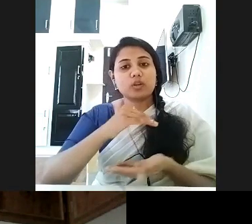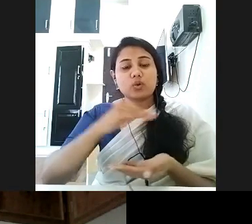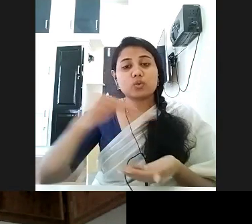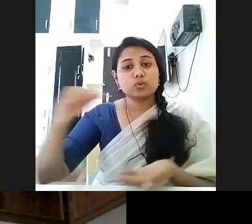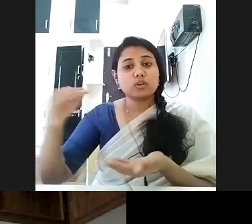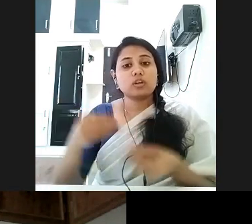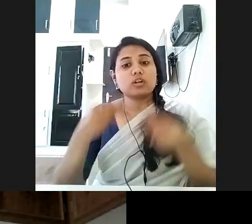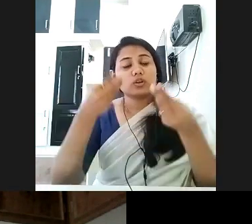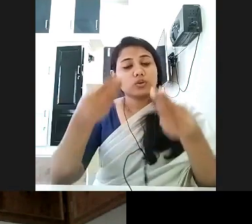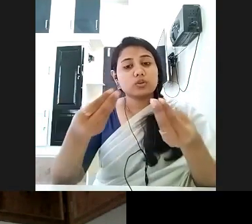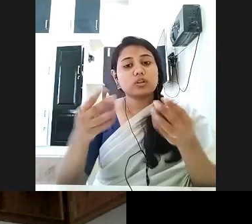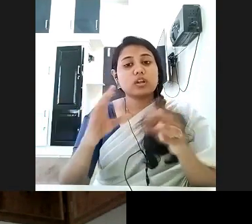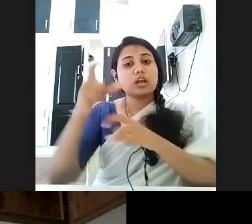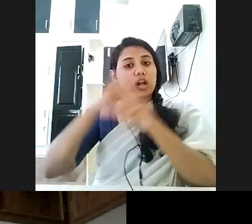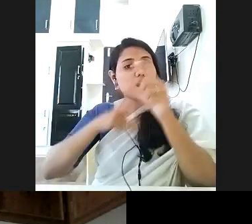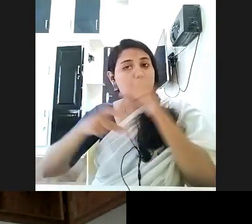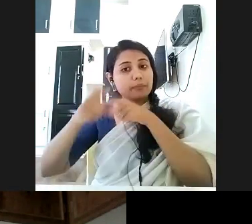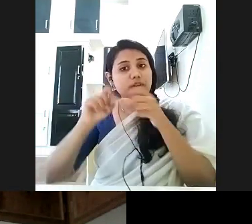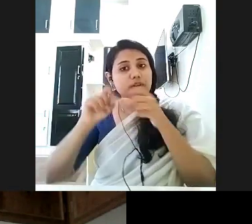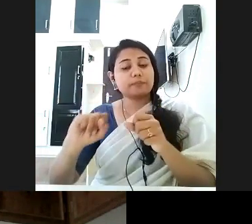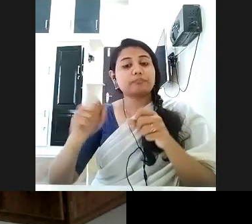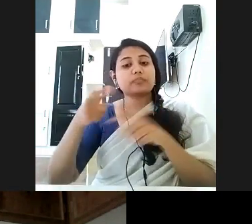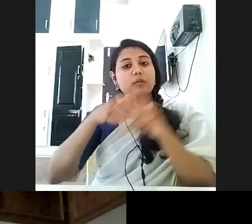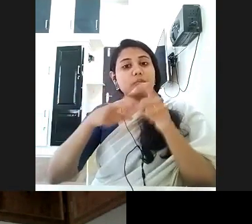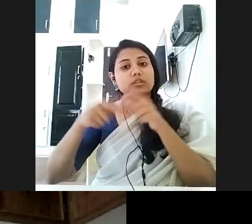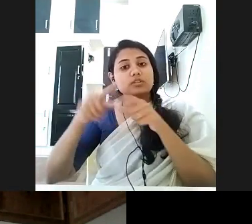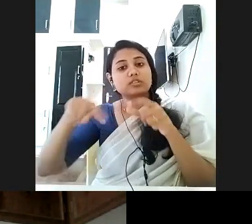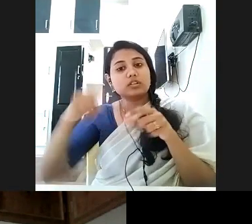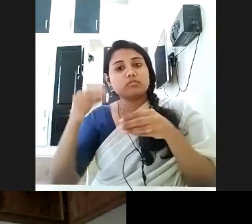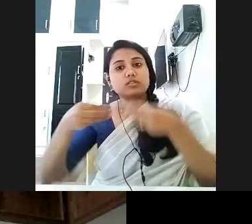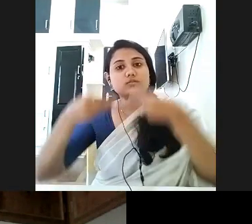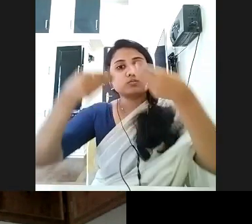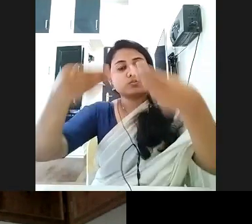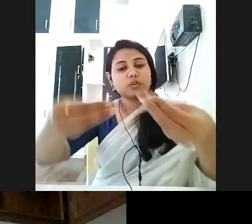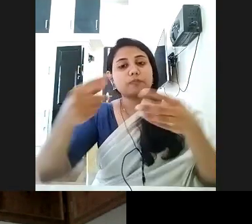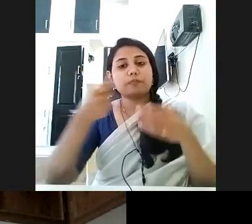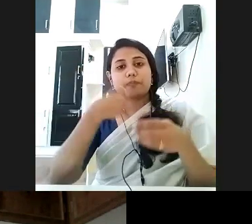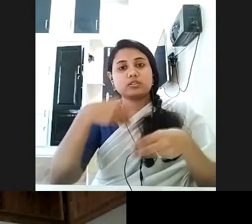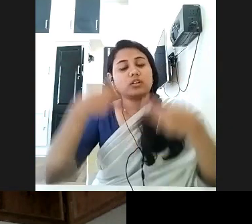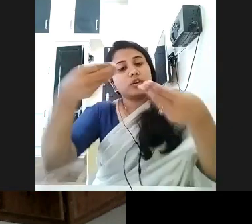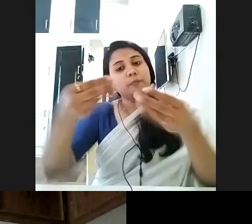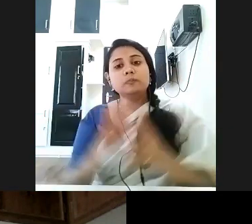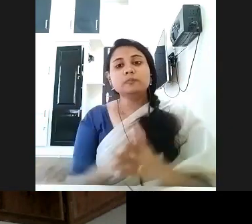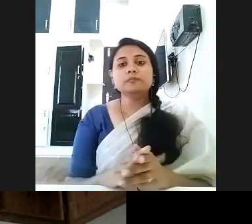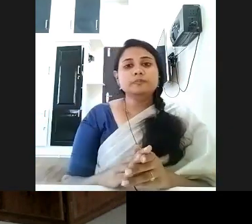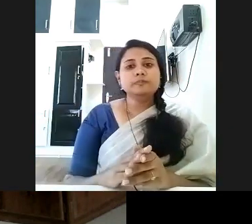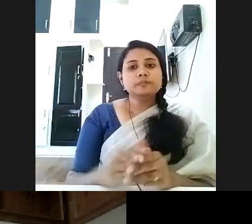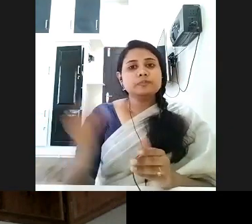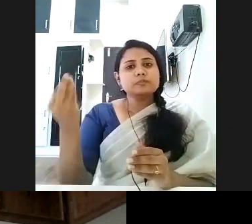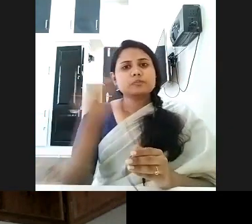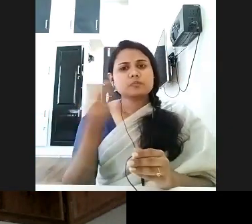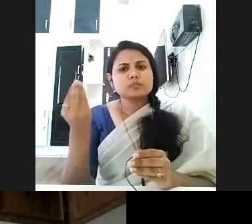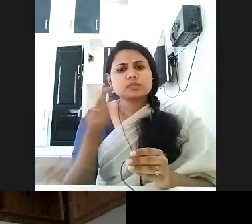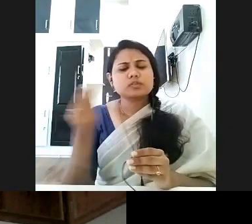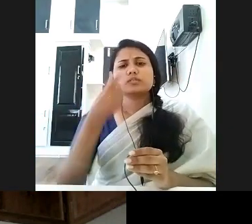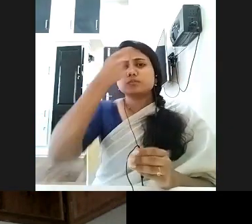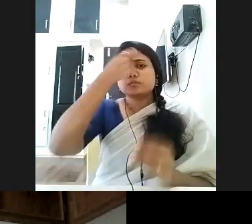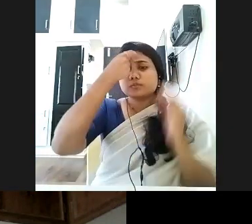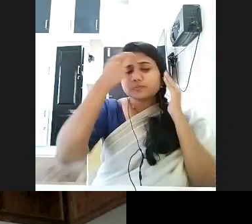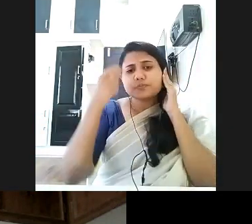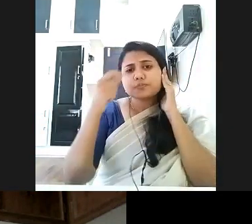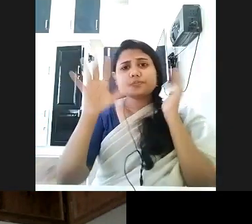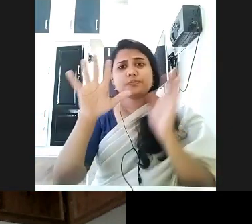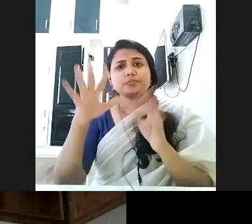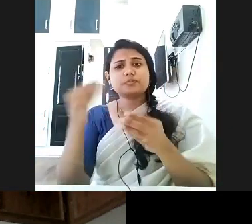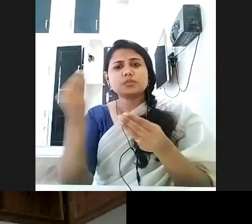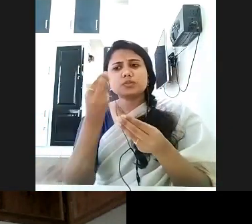അപ്പൊ അവര് കമ്പനി ആൾക്കാർ ഇത് ഡ്രഗ് ഷിപ്പ് ചെയ്യുന്നതാണ്. സപ്പോസ് ഏതോ ഒരു കാരണം വെച്ചാൽ, കോവിഡ് വെച്ചാൽ ഇപ്പൊ 15 ദിവസം ഷിപ്മെന്റ്